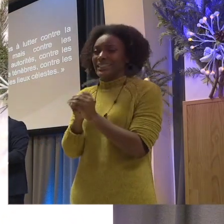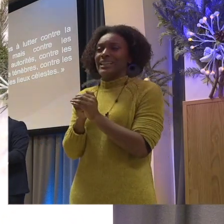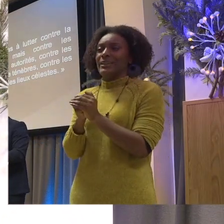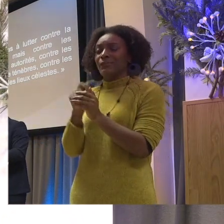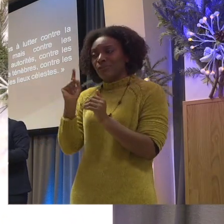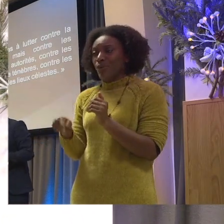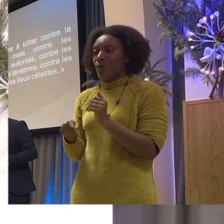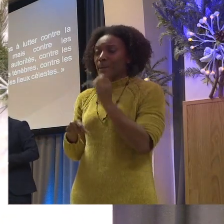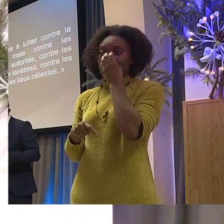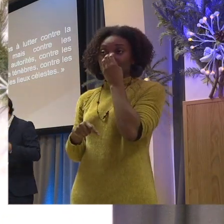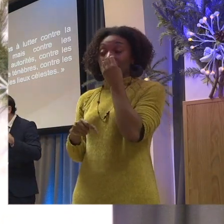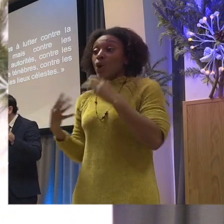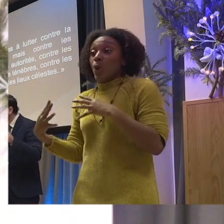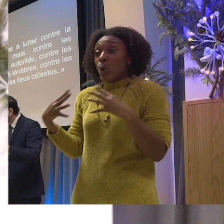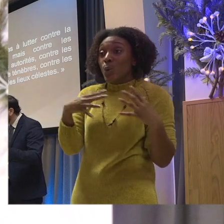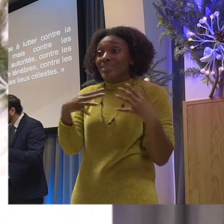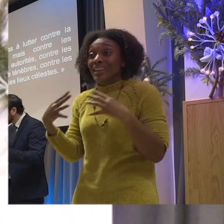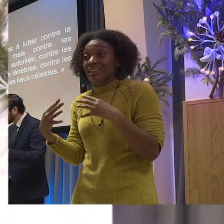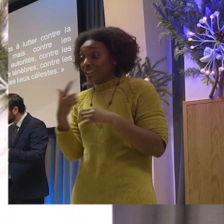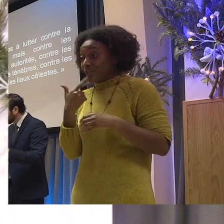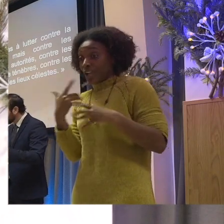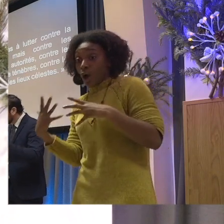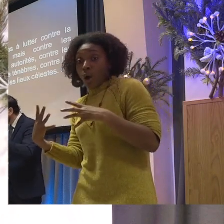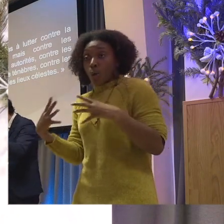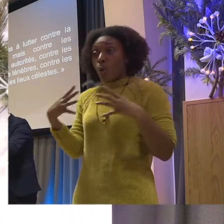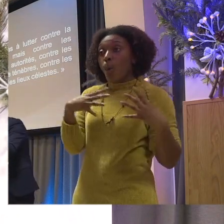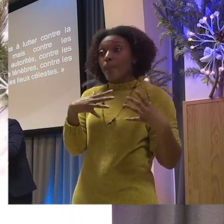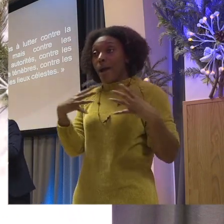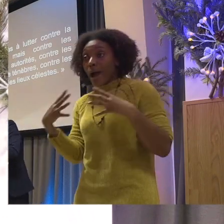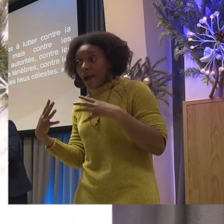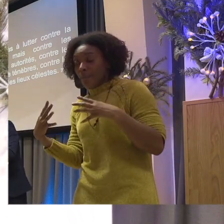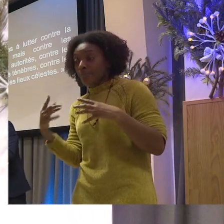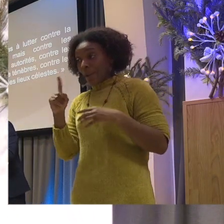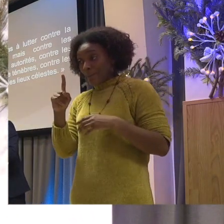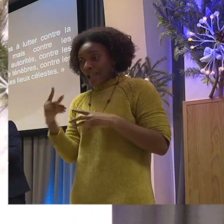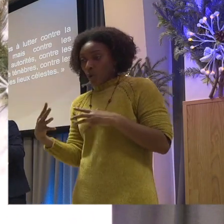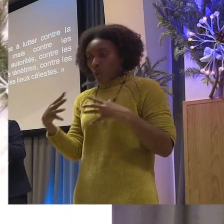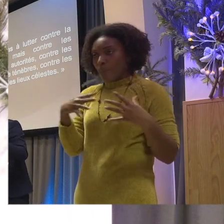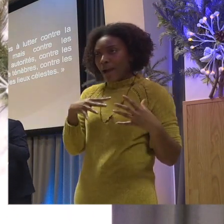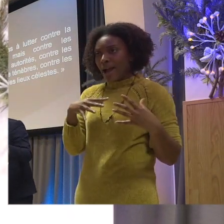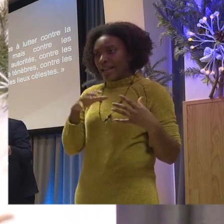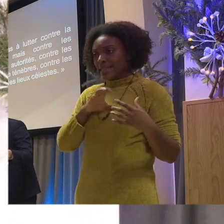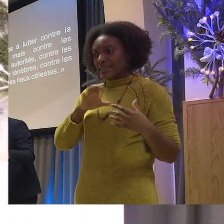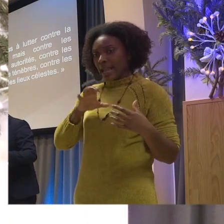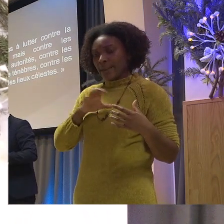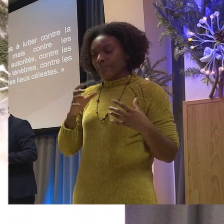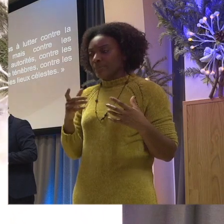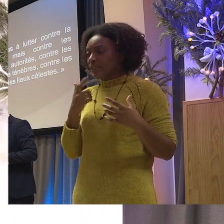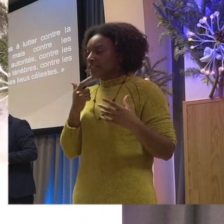lutter, en grec, signifie un combat dans lequel chacun essaye de désarçonner